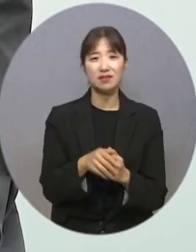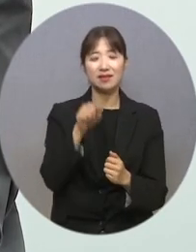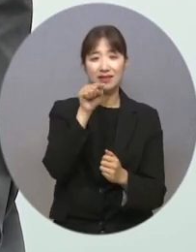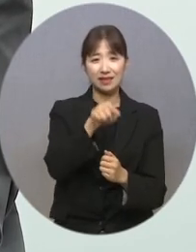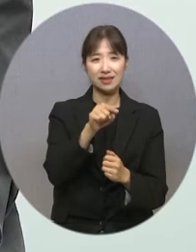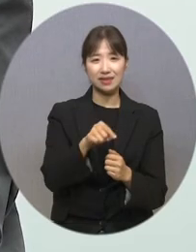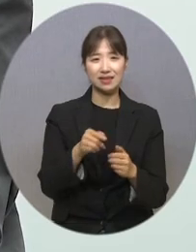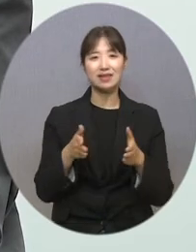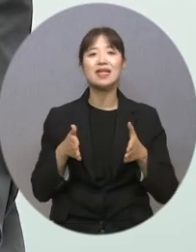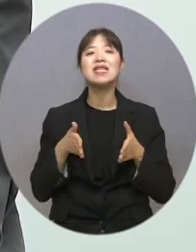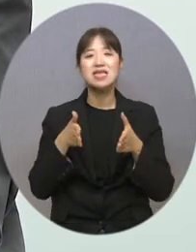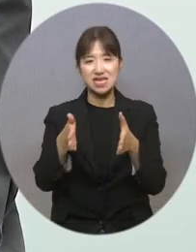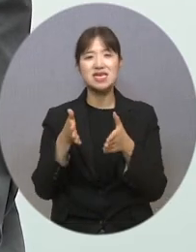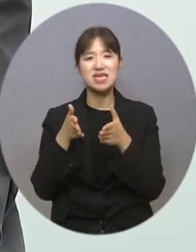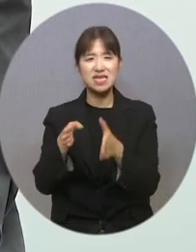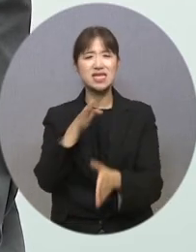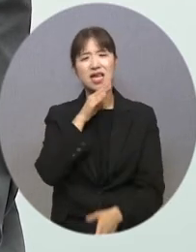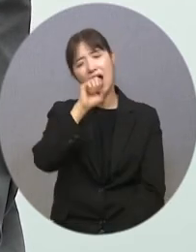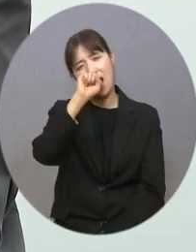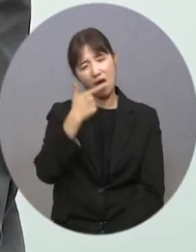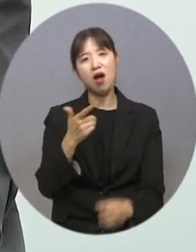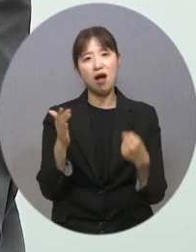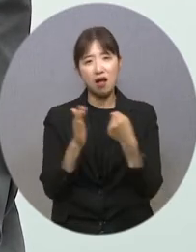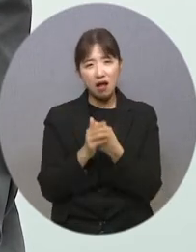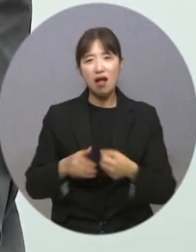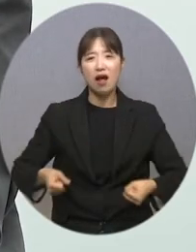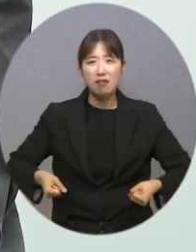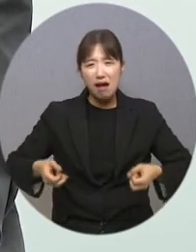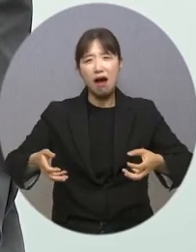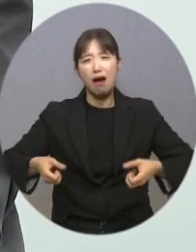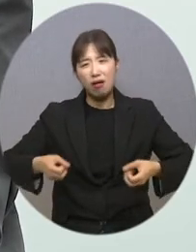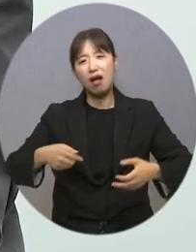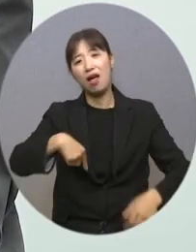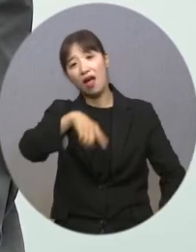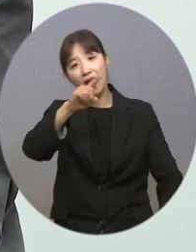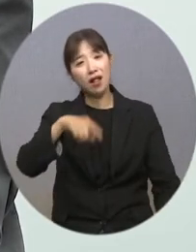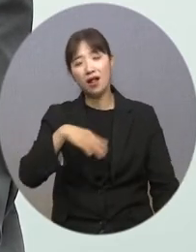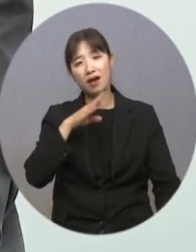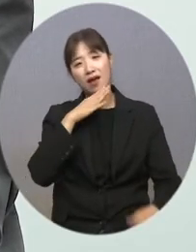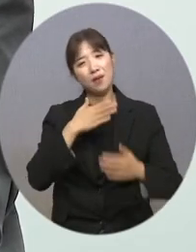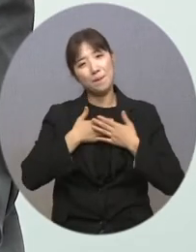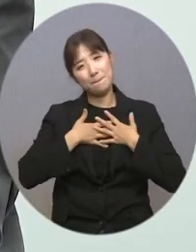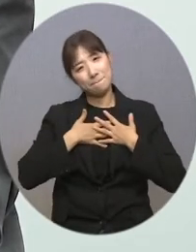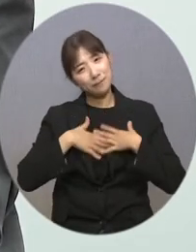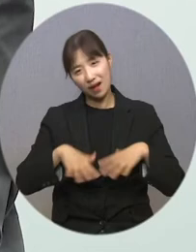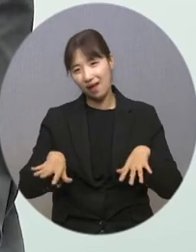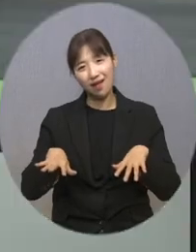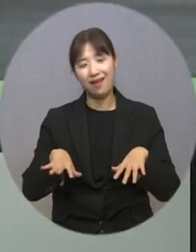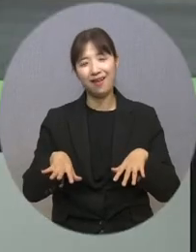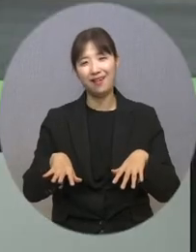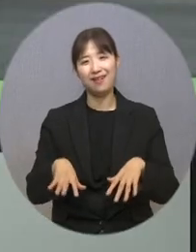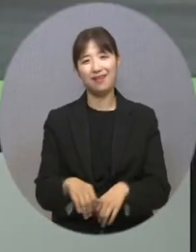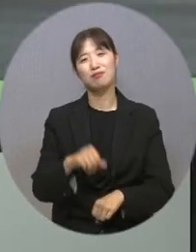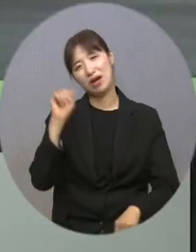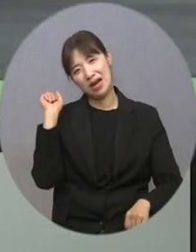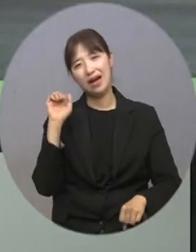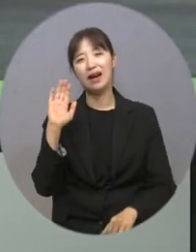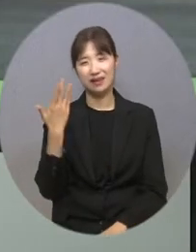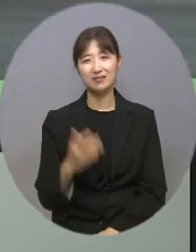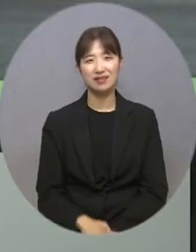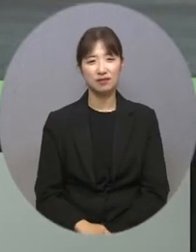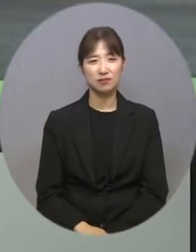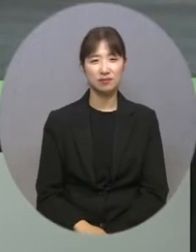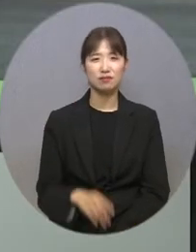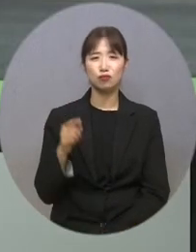크 블링 3의 길 대해 여성용 안되서 와서 섰다 오면 완전 녹초가 되더라구요 4 같이